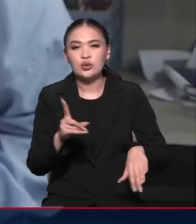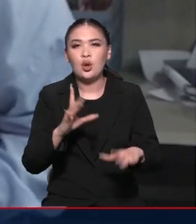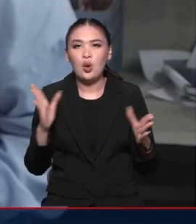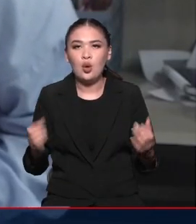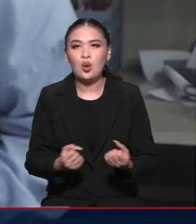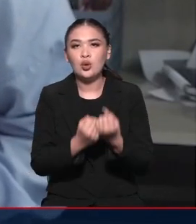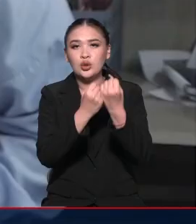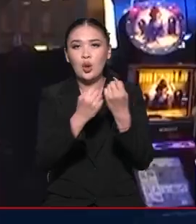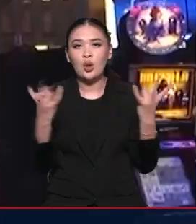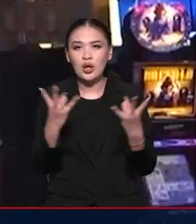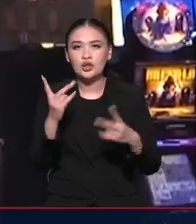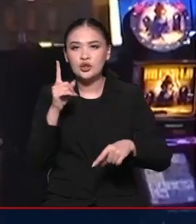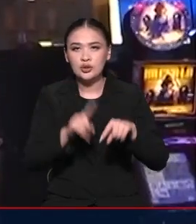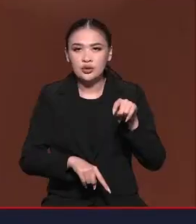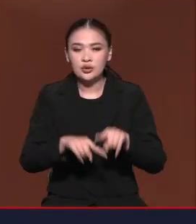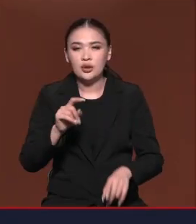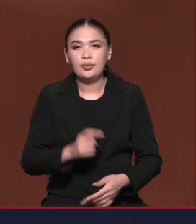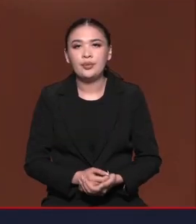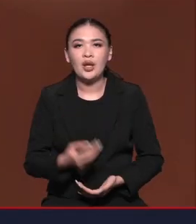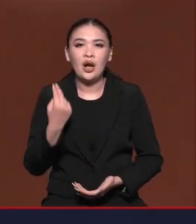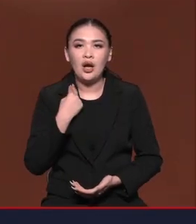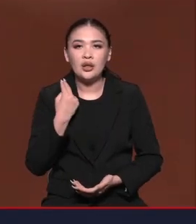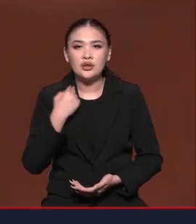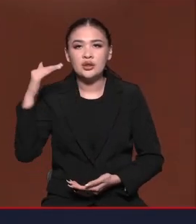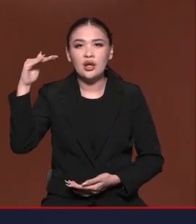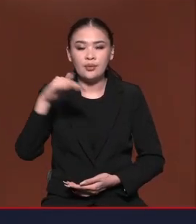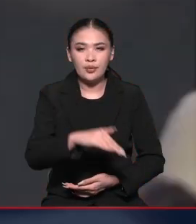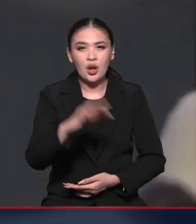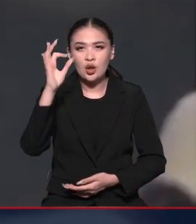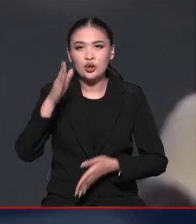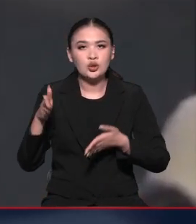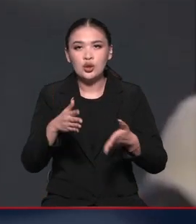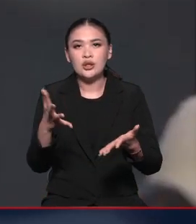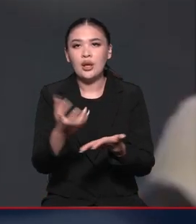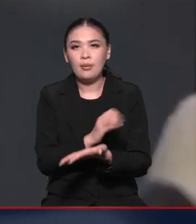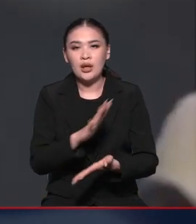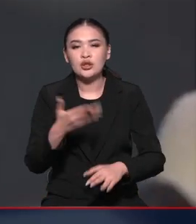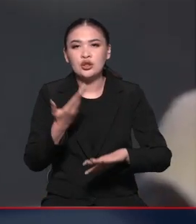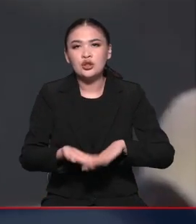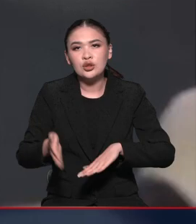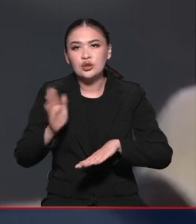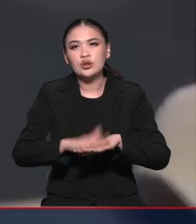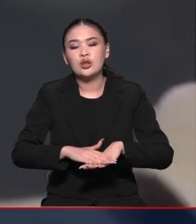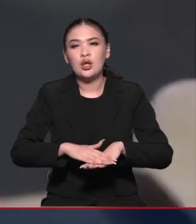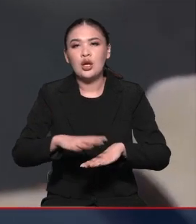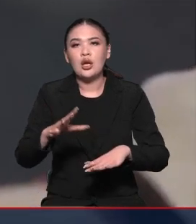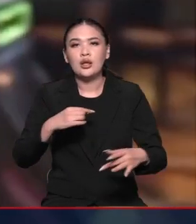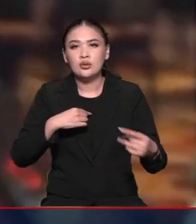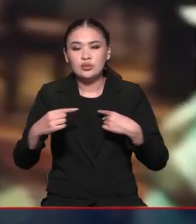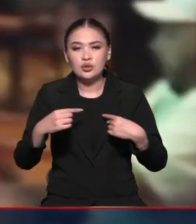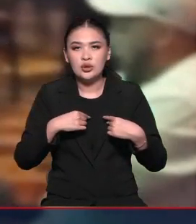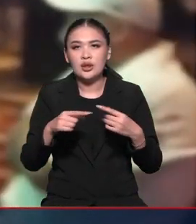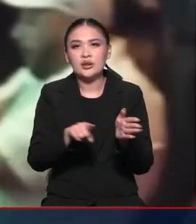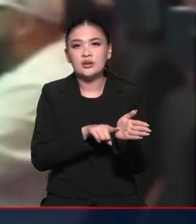өте қажет дейді мамандар. Қарызға белшесінен батып, тығырықтан шығатын жол таппай ауыр күйзеліске түскен адамның іс-әрекетін болжау қиын.